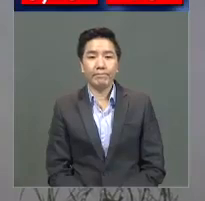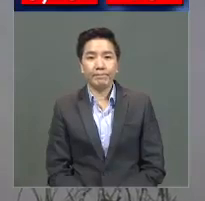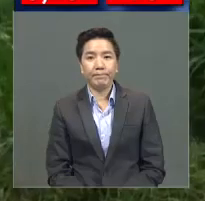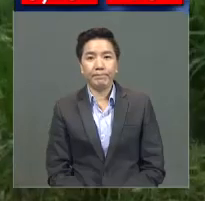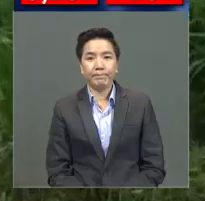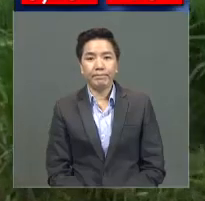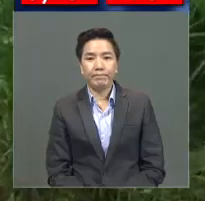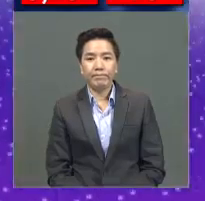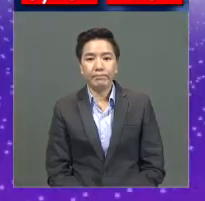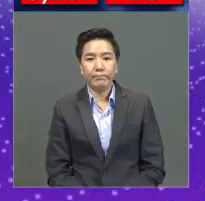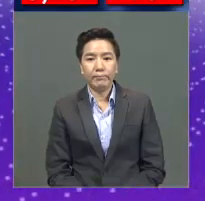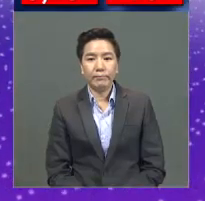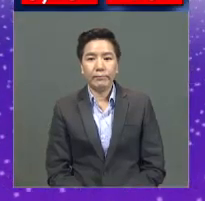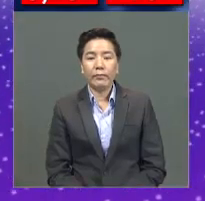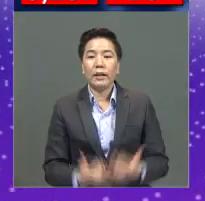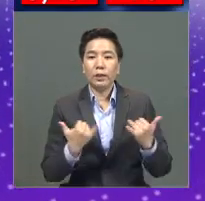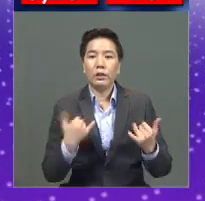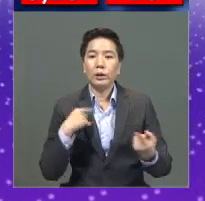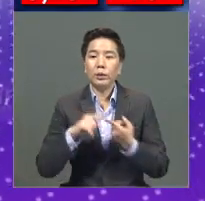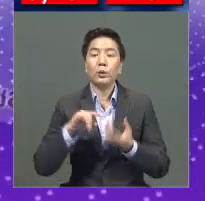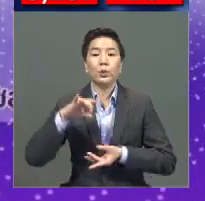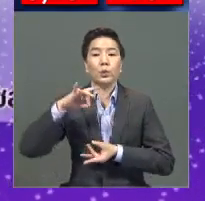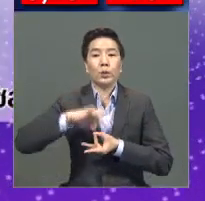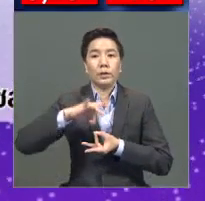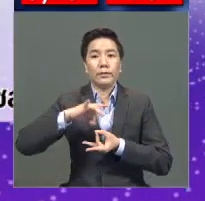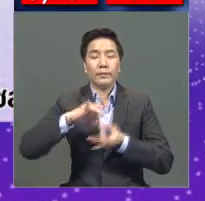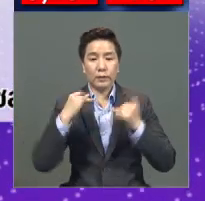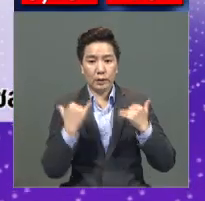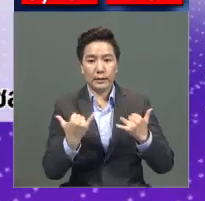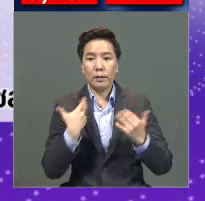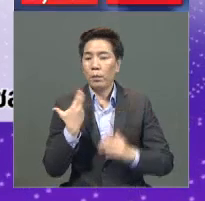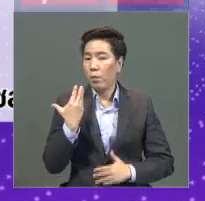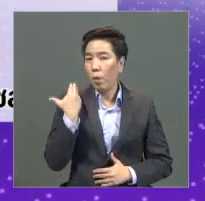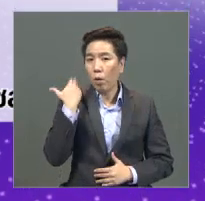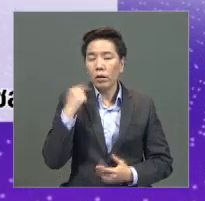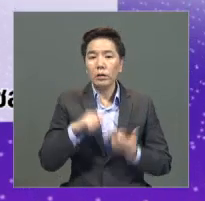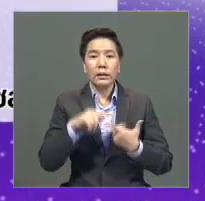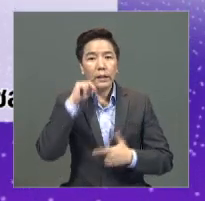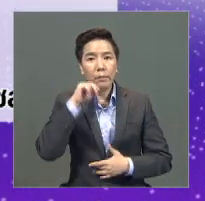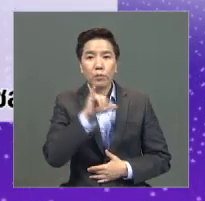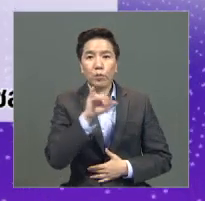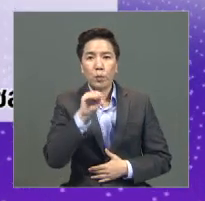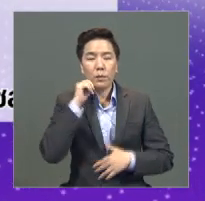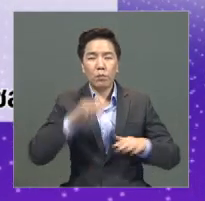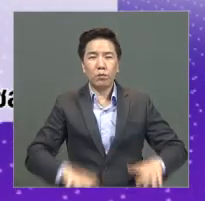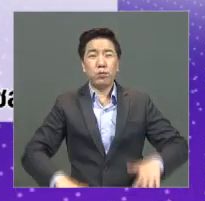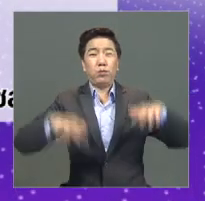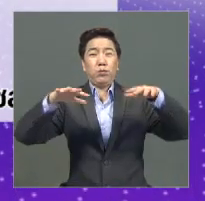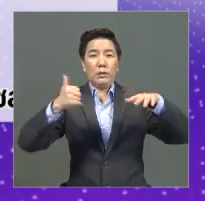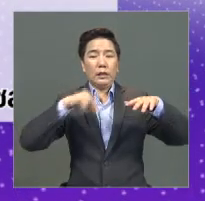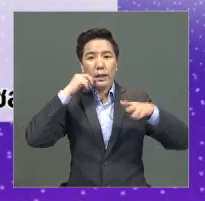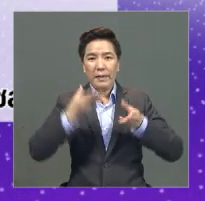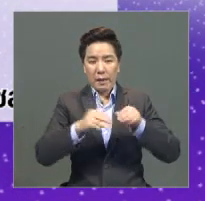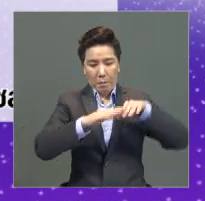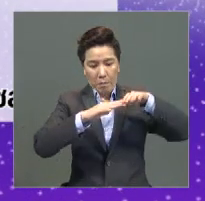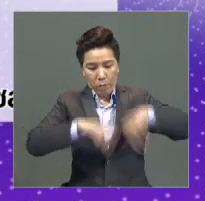โน้ทในขณะที่สายการล่าสุดที่จังหวัดสุโขทัยนะครับจากตอนที่ก่อนหน้านี้เนี่ยแม่น้ำยมเพิ่มสูงขึ้นนะครับทำ